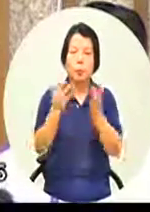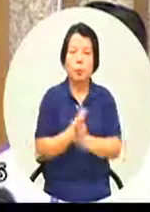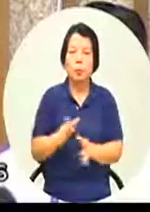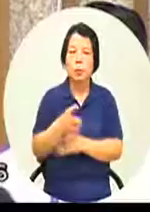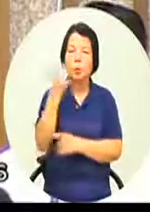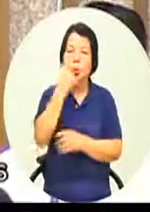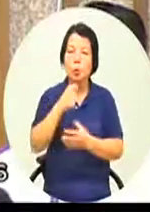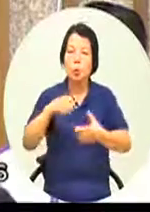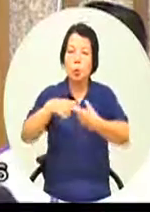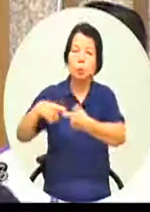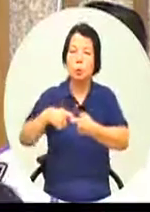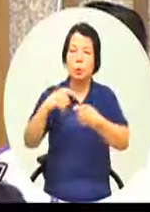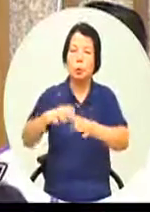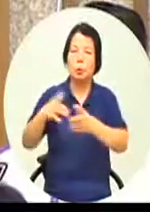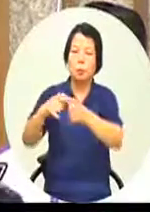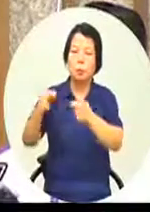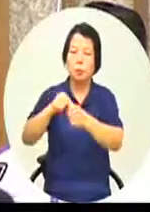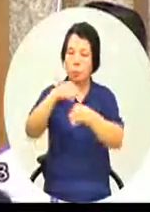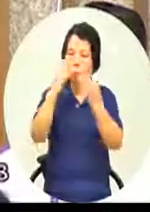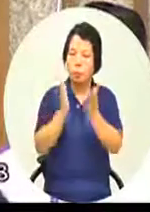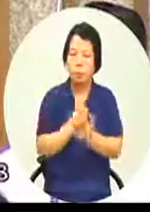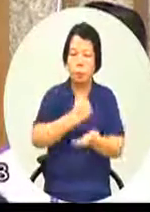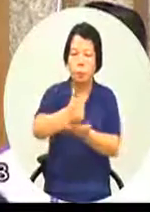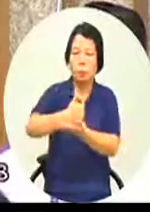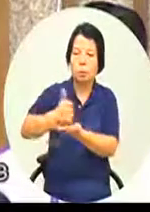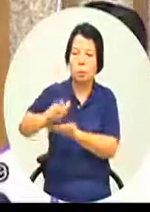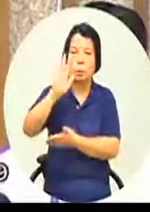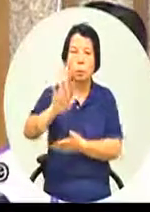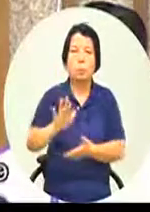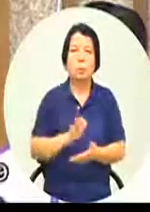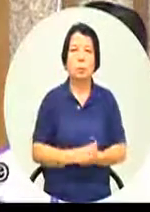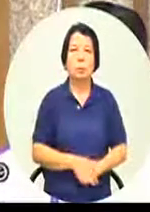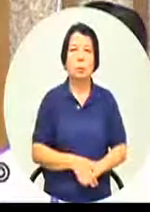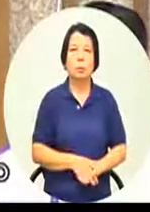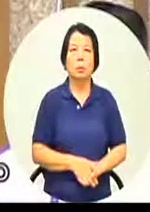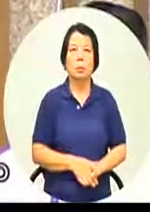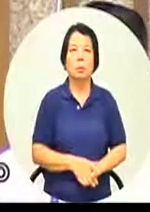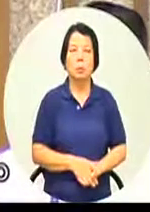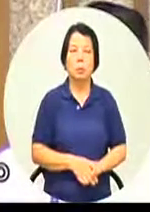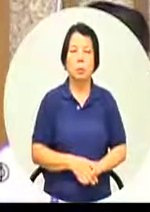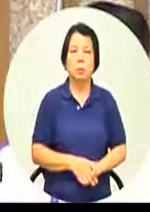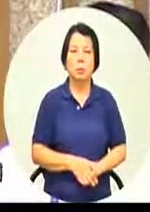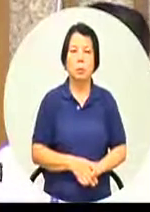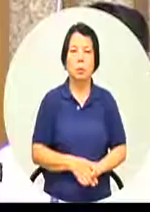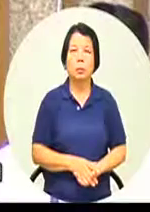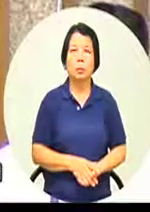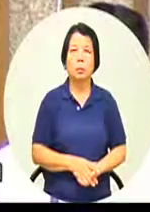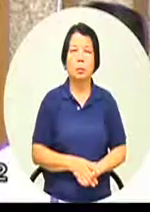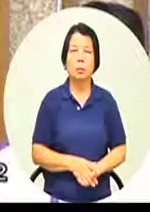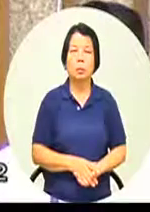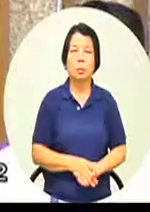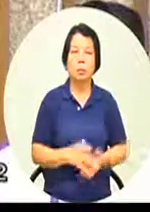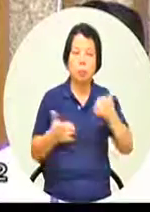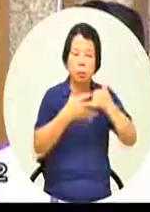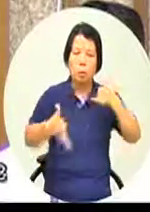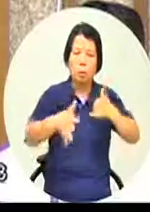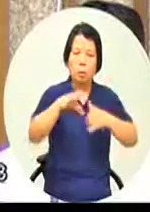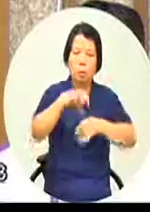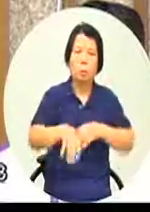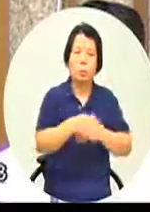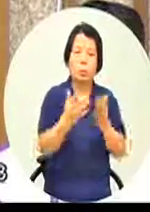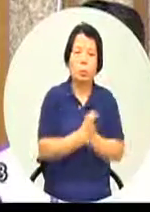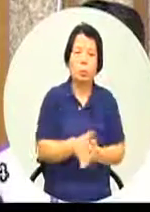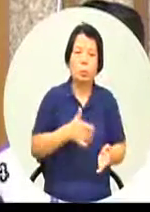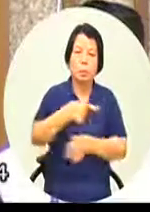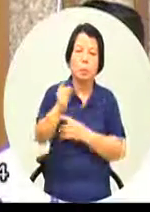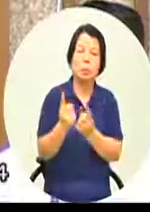包含很多的其他的国家，其实都是我们一直在努力推的方向。包含说海洋局这边固定都会譬如说到比利